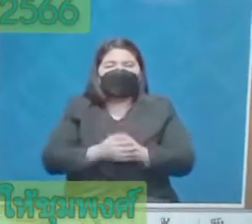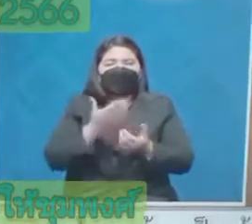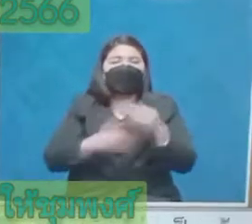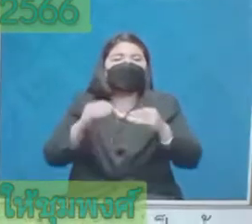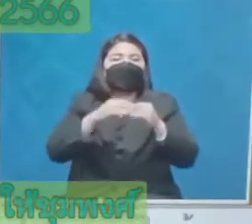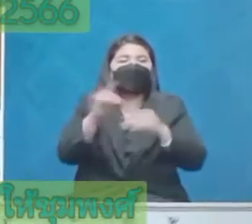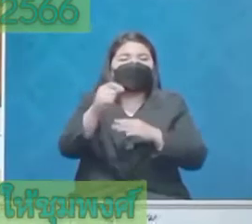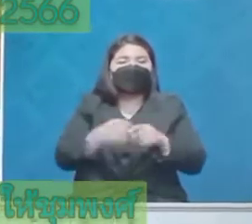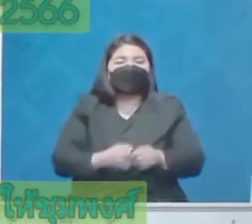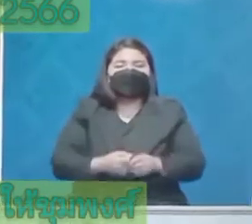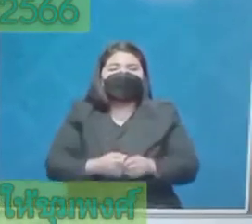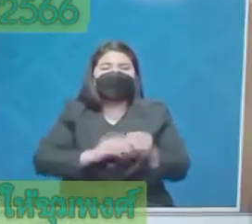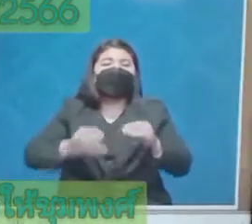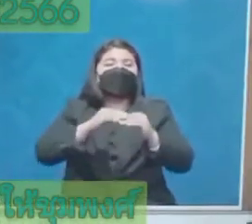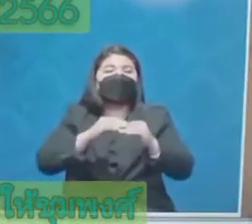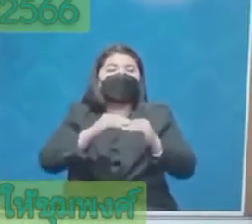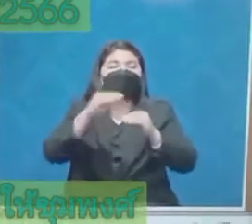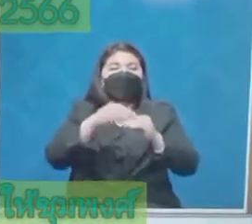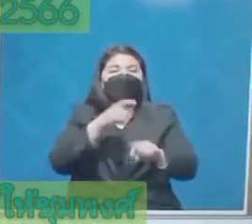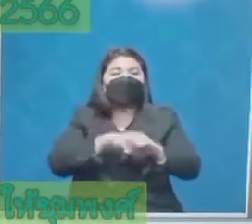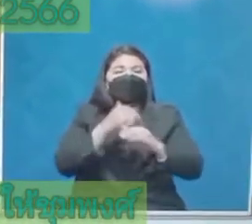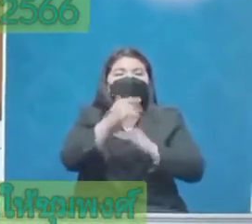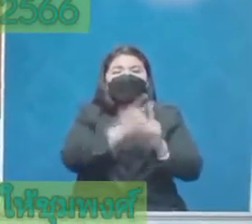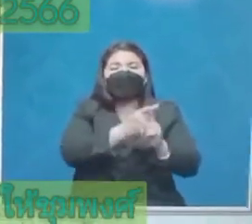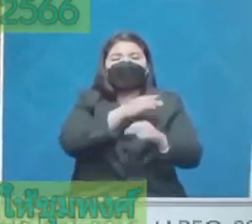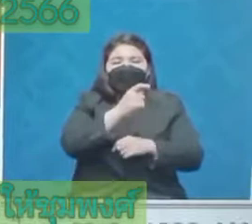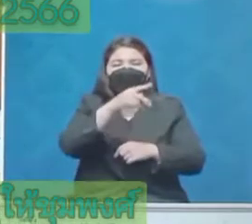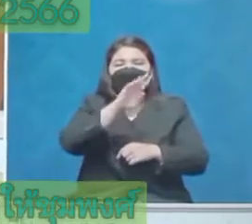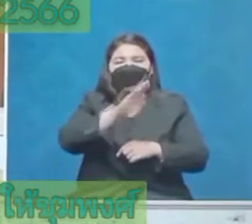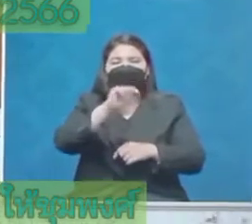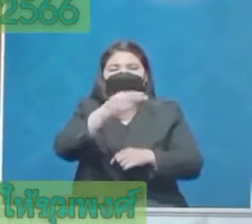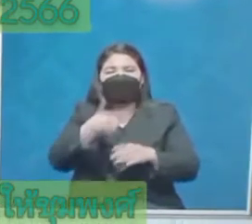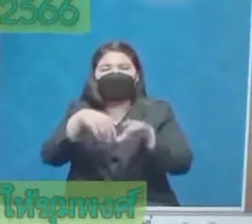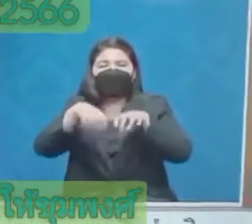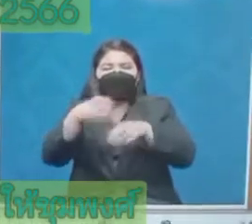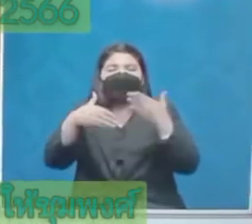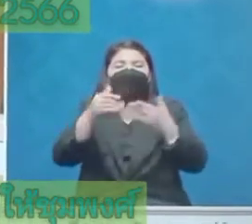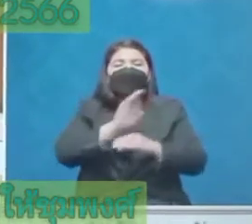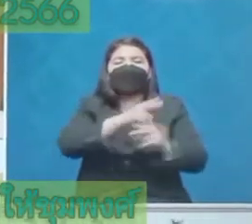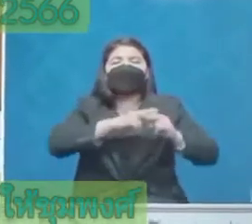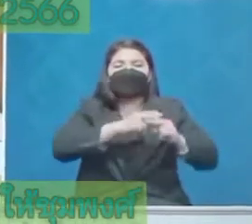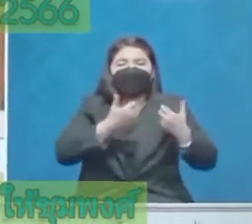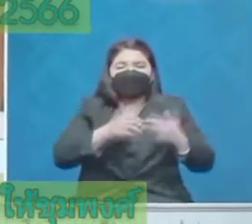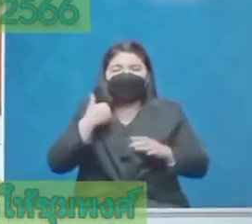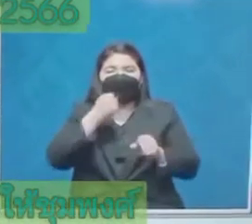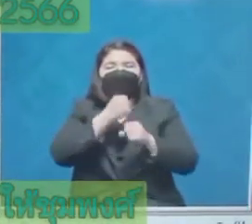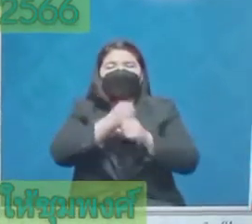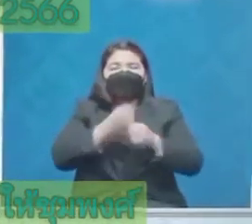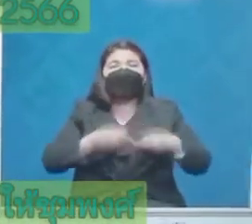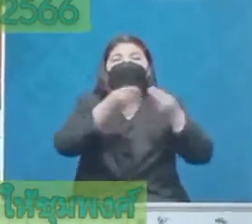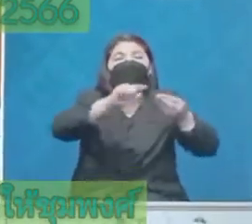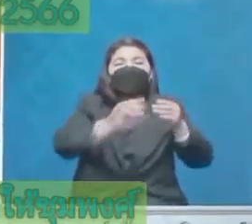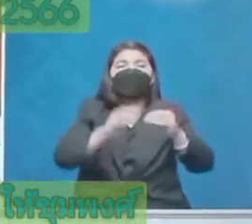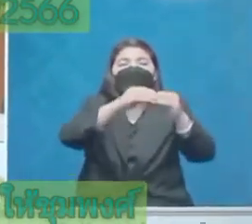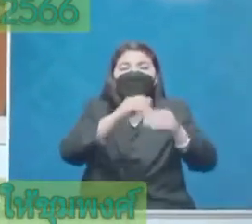ดส่วนรายได้ของอปท.ดังกล่าวจะเพิ่มขึ้นตามระยะเวลาที่เหมาะสมแก่การพัฒนาให้อปท.สามารถดำเนินกิจการบริการสาธารณะได้ด้วยตนเองให้เป็นไปตามภารกิจที่ถ่ายโอนให้แก่อปท.เพิ่มขึ้